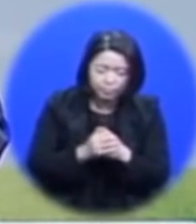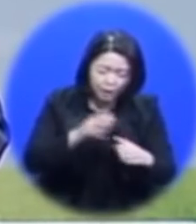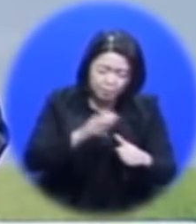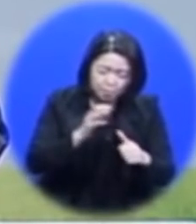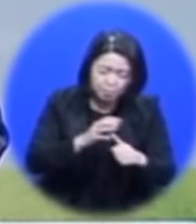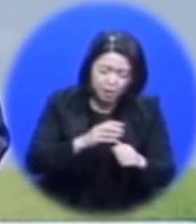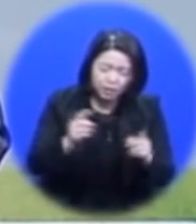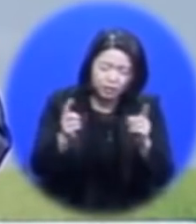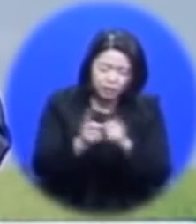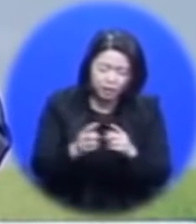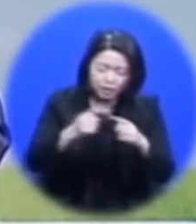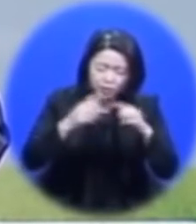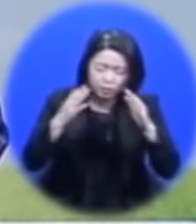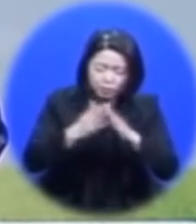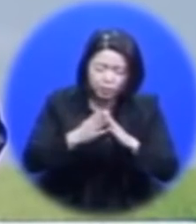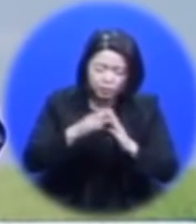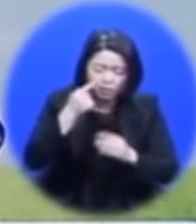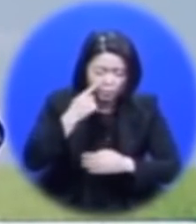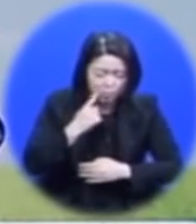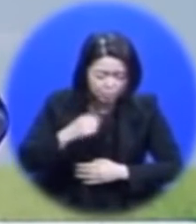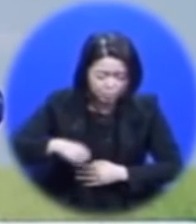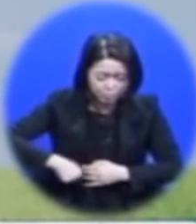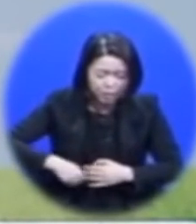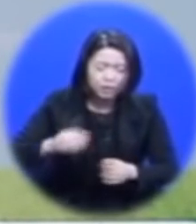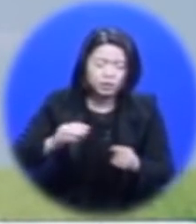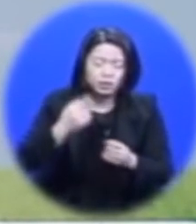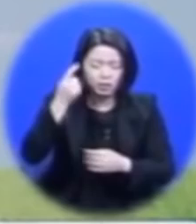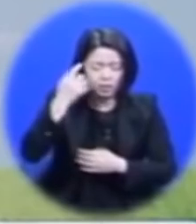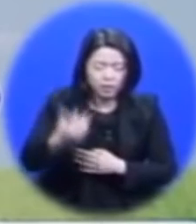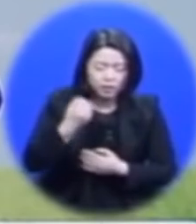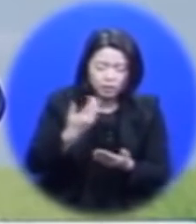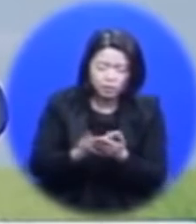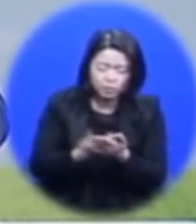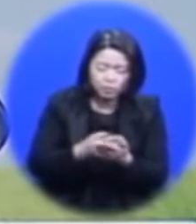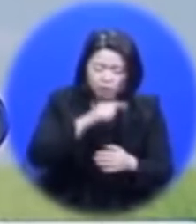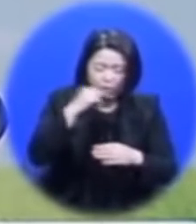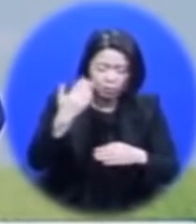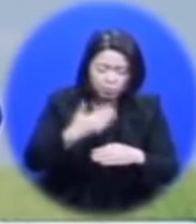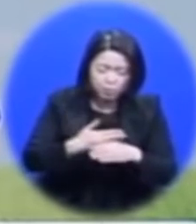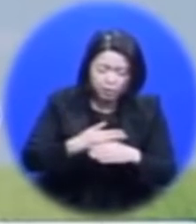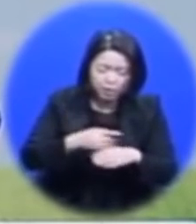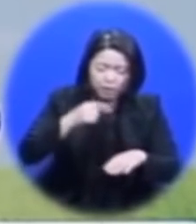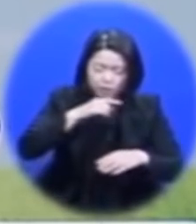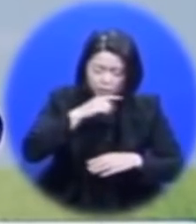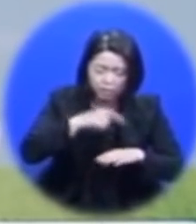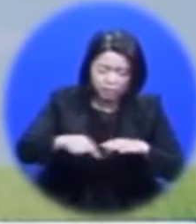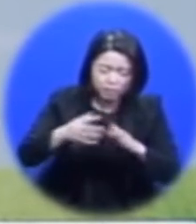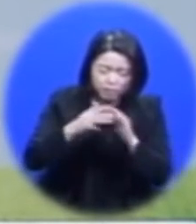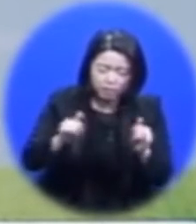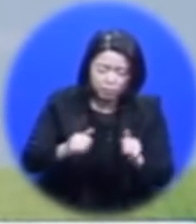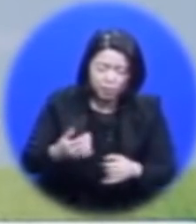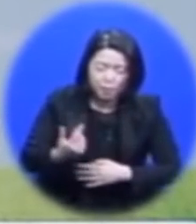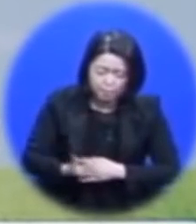핍박당하는 교회를 긍휼히 여겨 주시고 북한에 있는 동포들 속히 복음이 증거되게 해